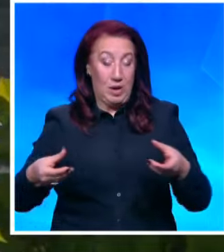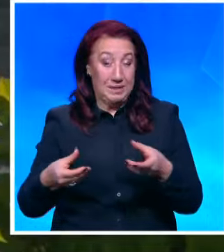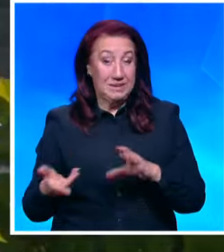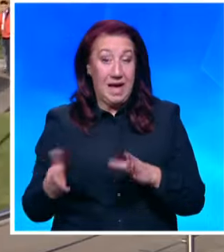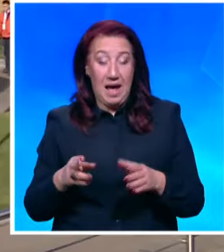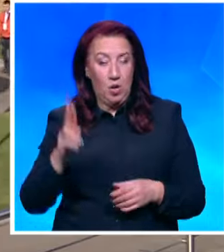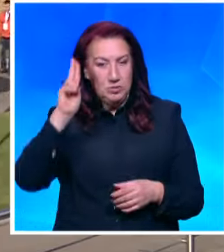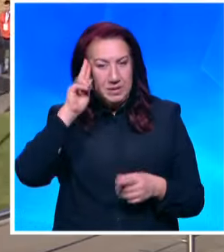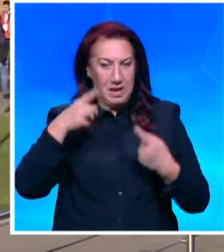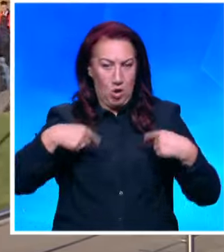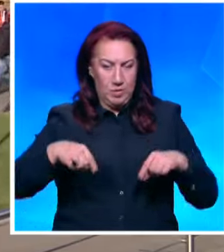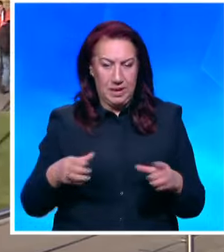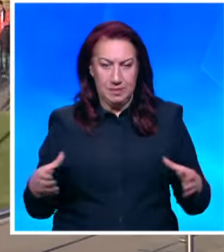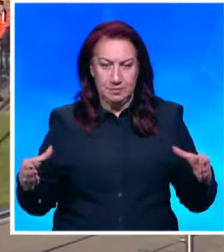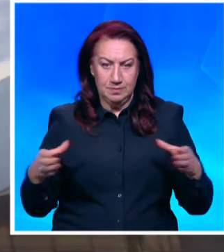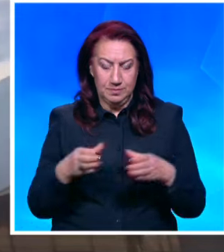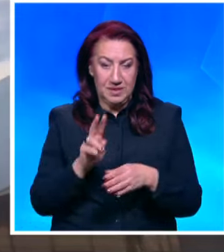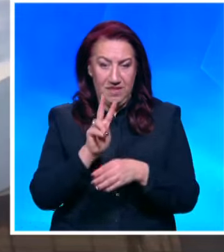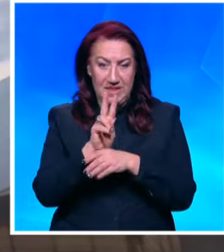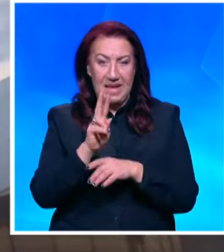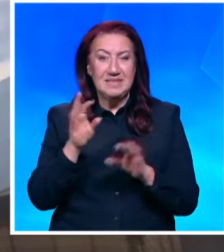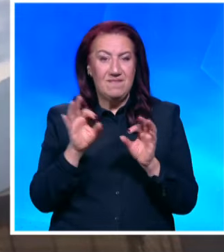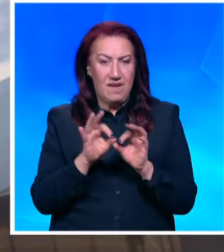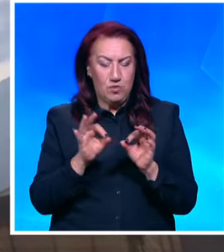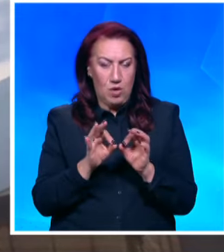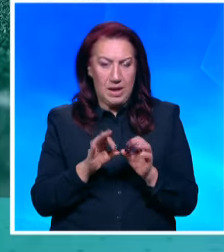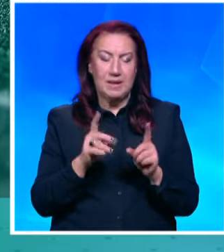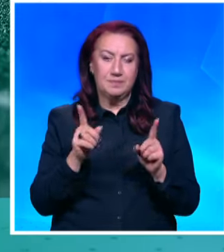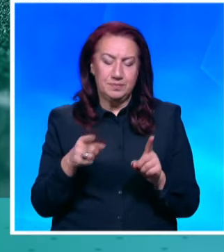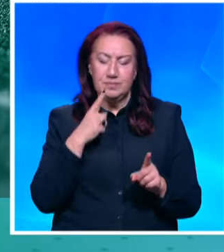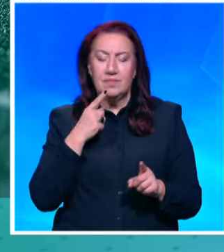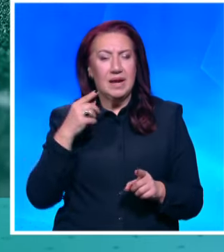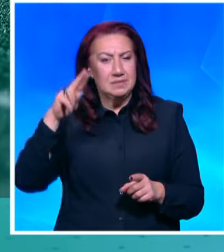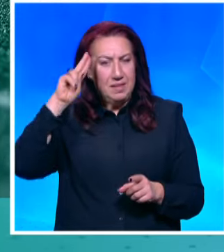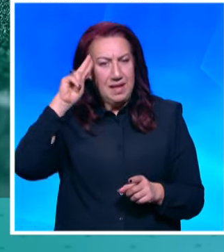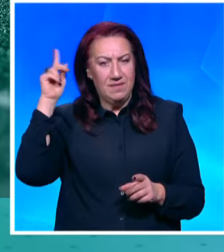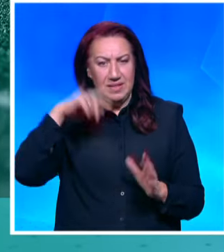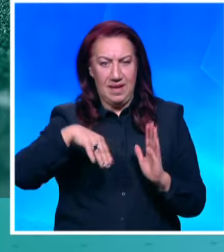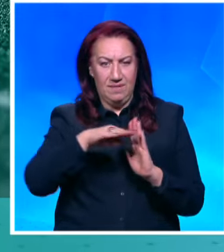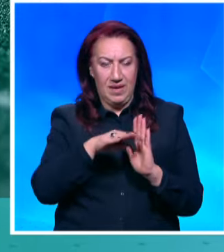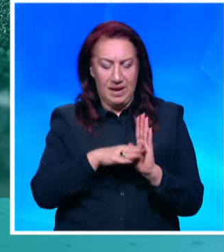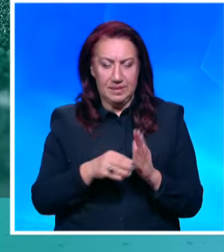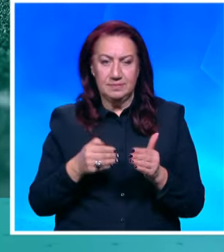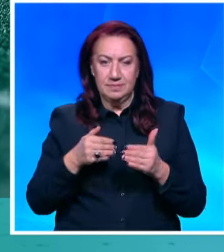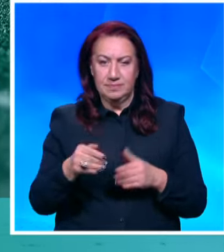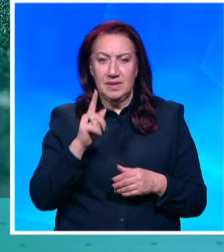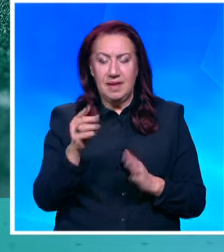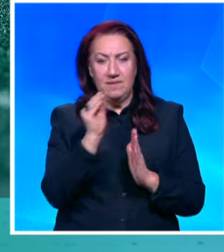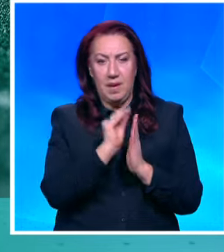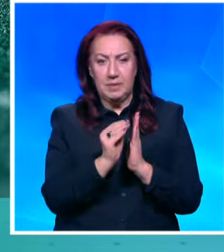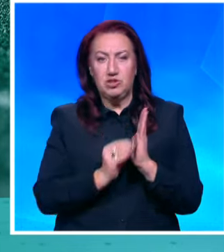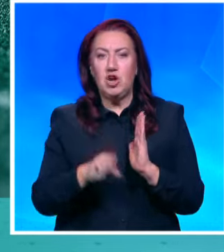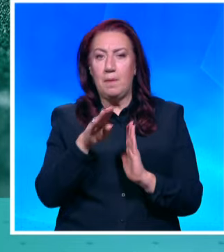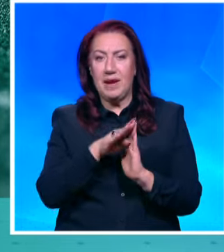на 12 февруари и премине през обявения дневен ред, тепърво е необходимо да бъдат изработени правилата на конгреса, да